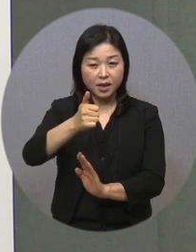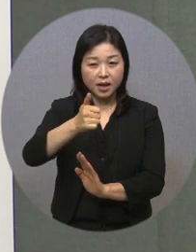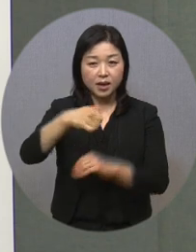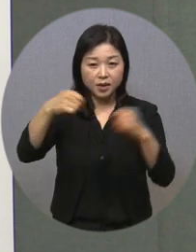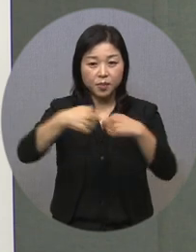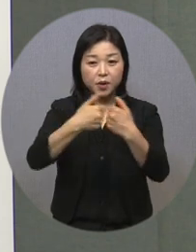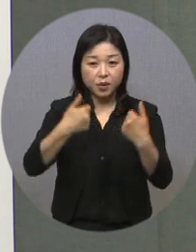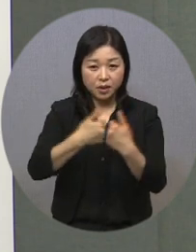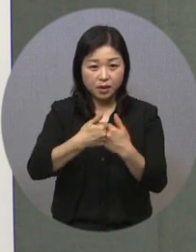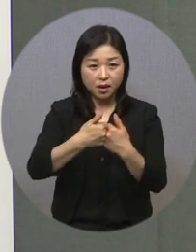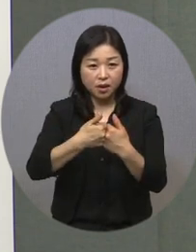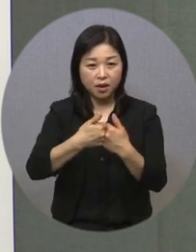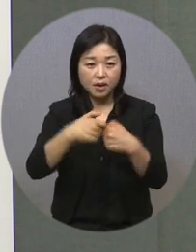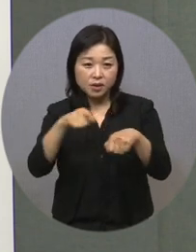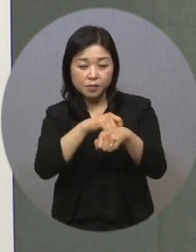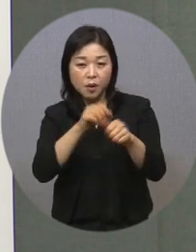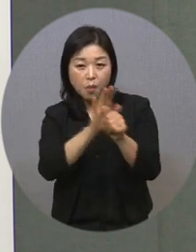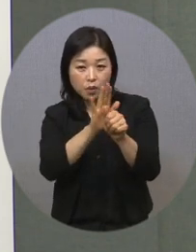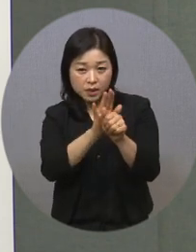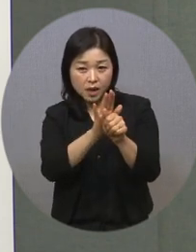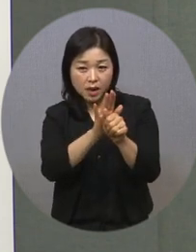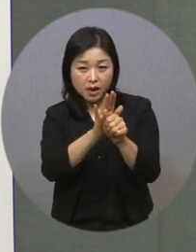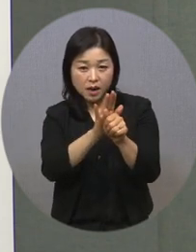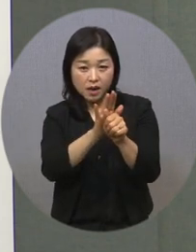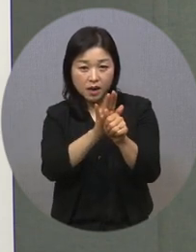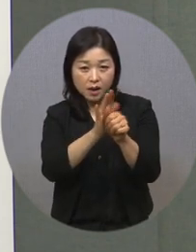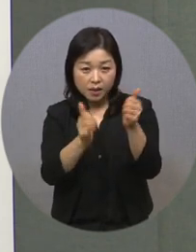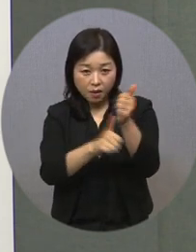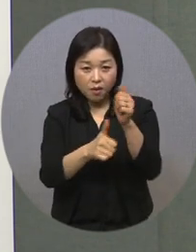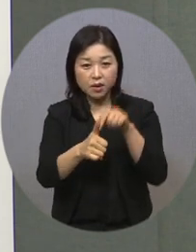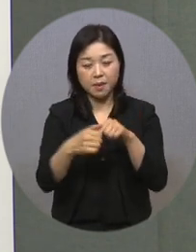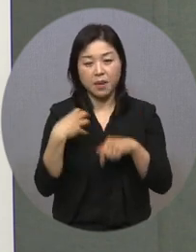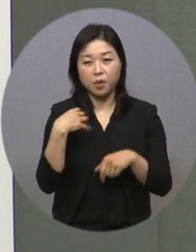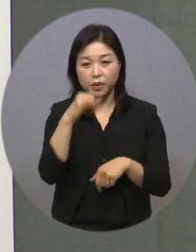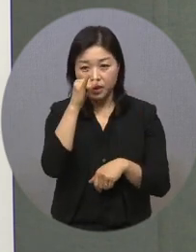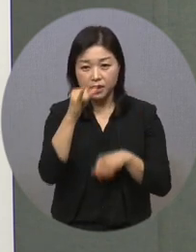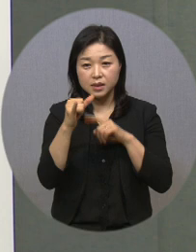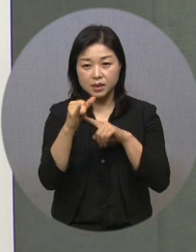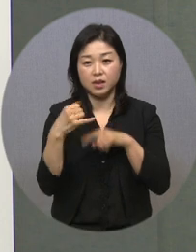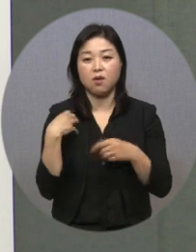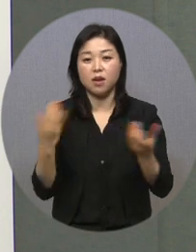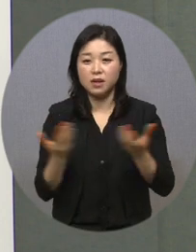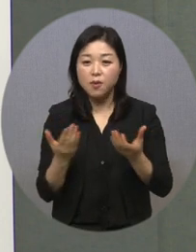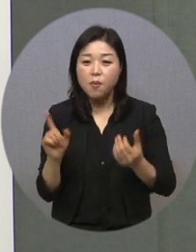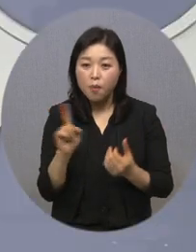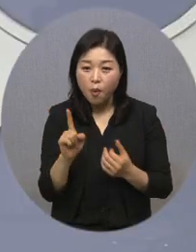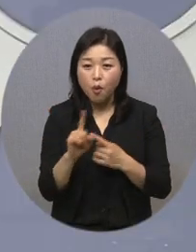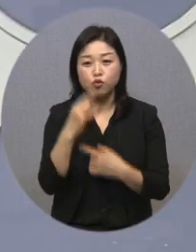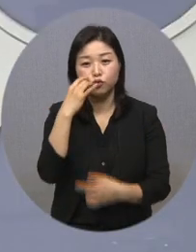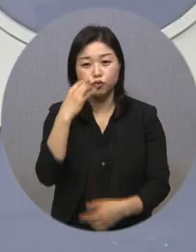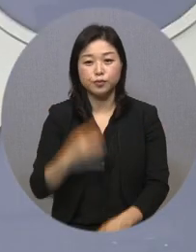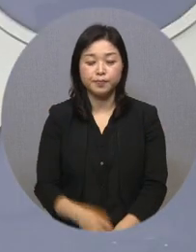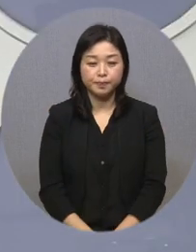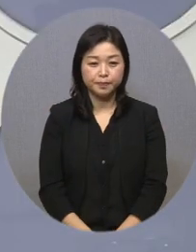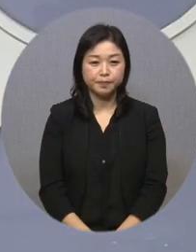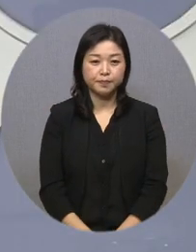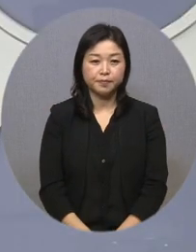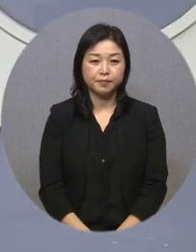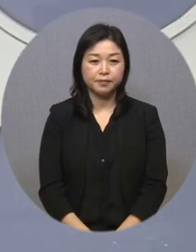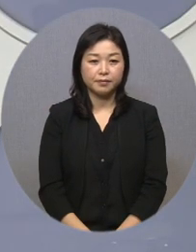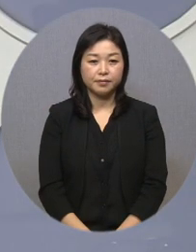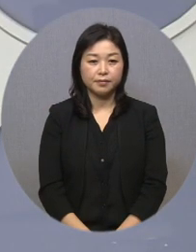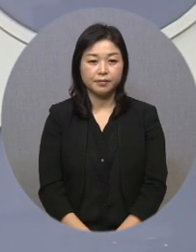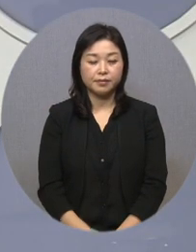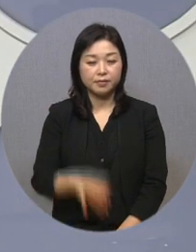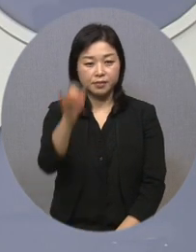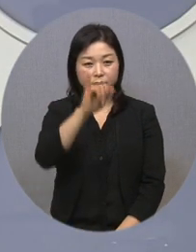특별보좌역을 맡고 있는 특별보좌관으로서의 역할이 뭔지 굉장히 궁금합니다. 네,